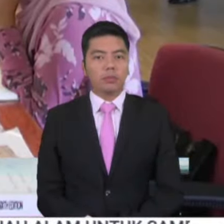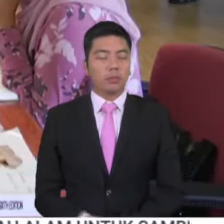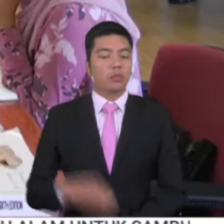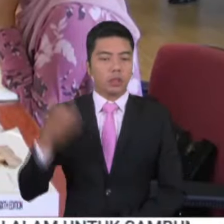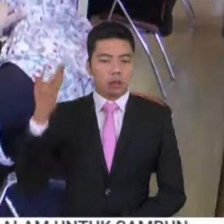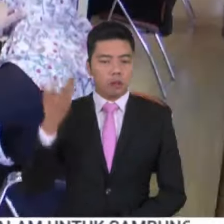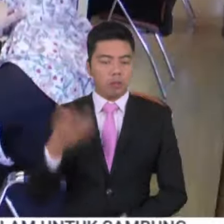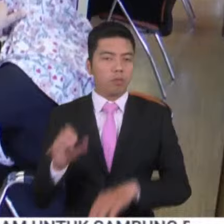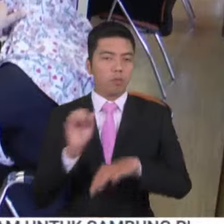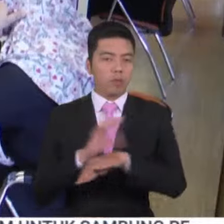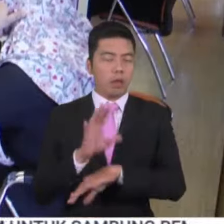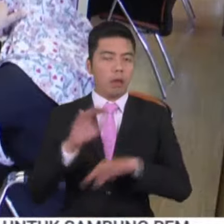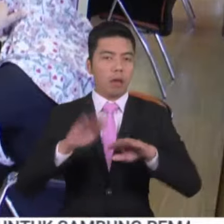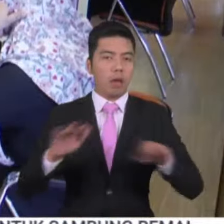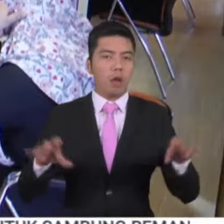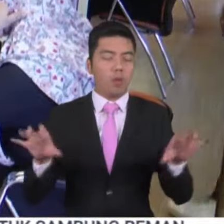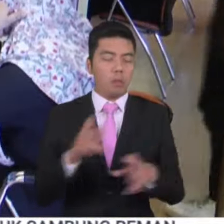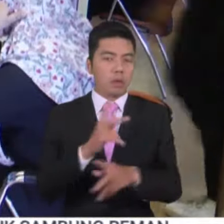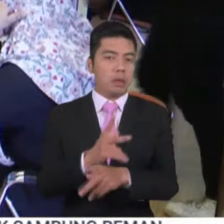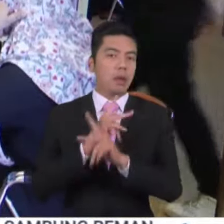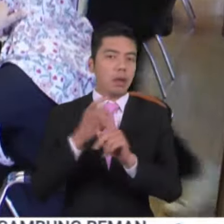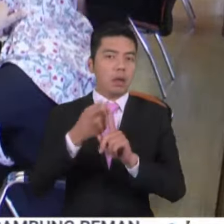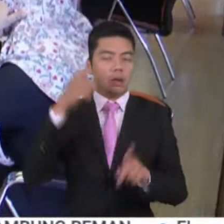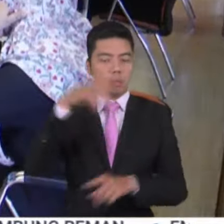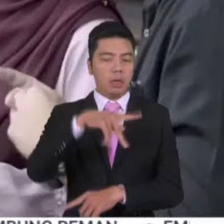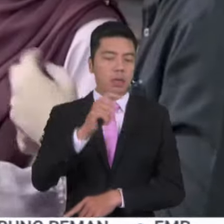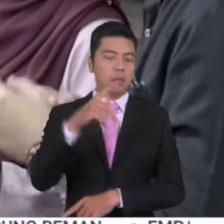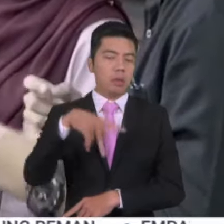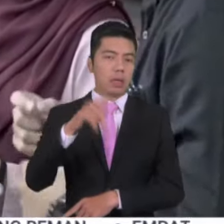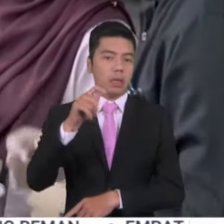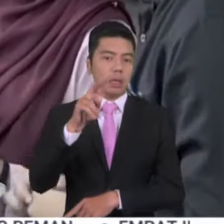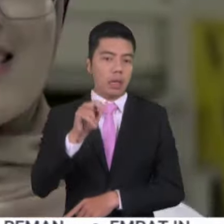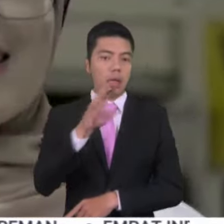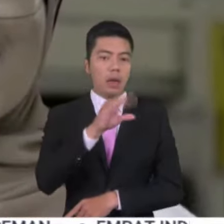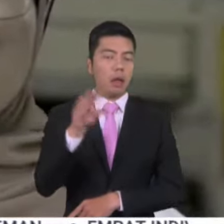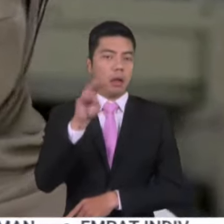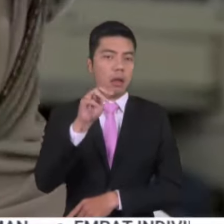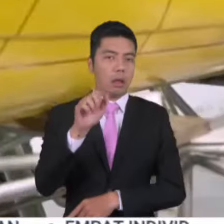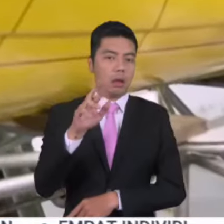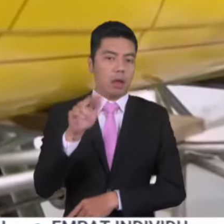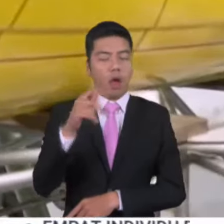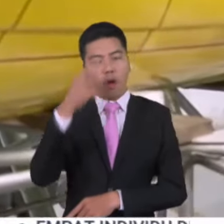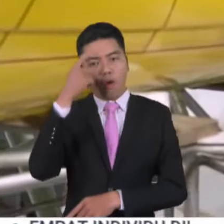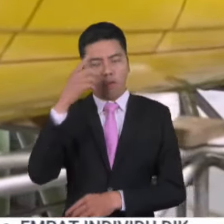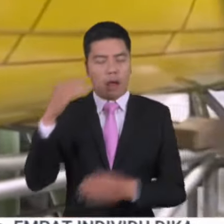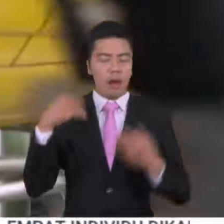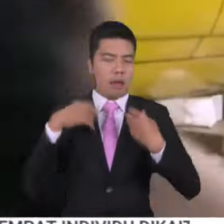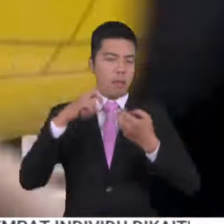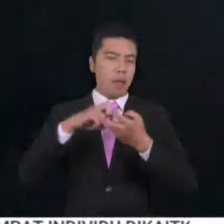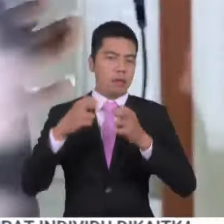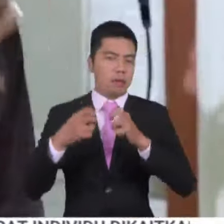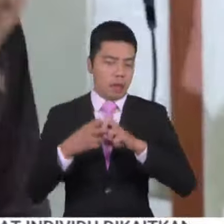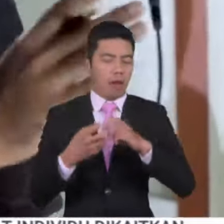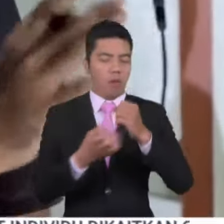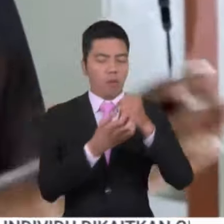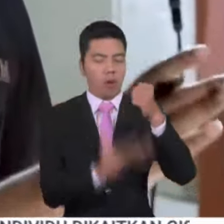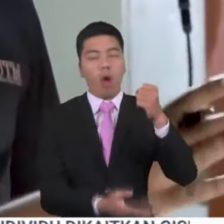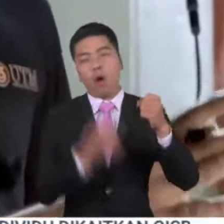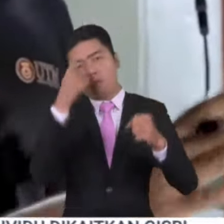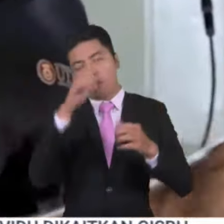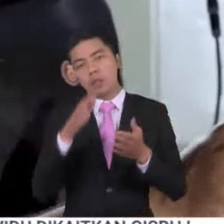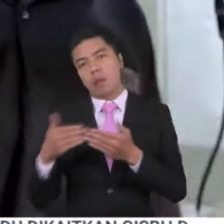Beliau turut menyarankan pelajar membuat pinjaman PTPTN dan MARA bagi yang mempunyai masalah kewangan untuk menyambung pengajian.